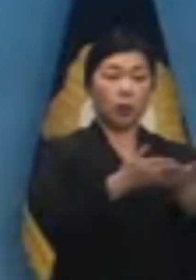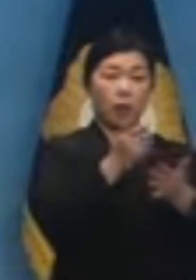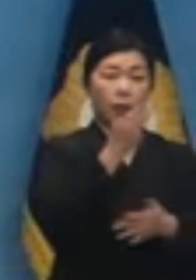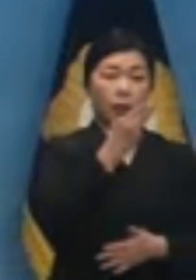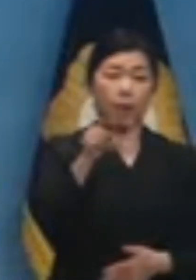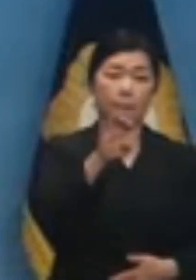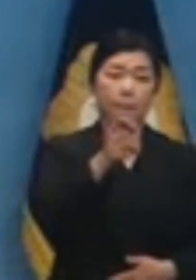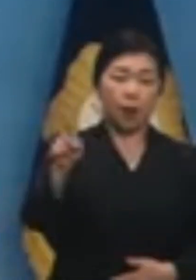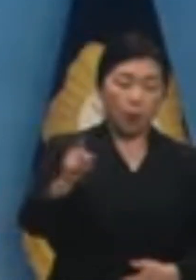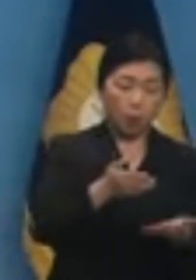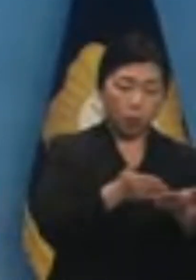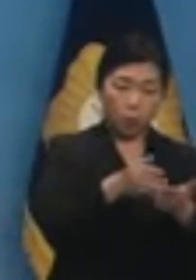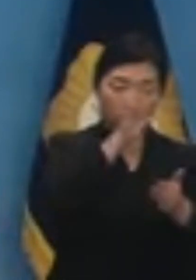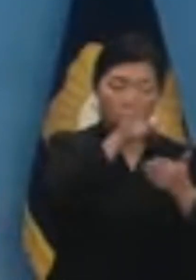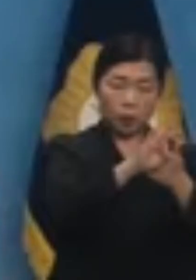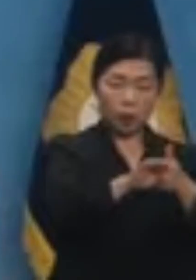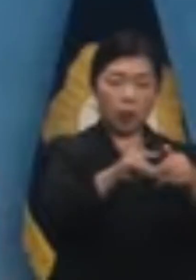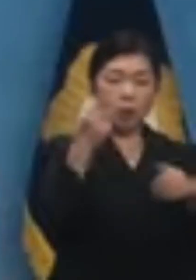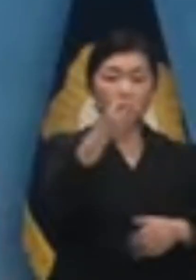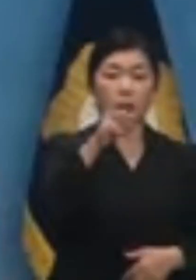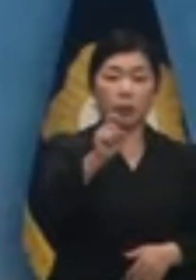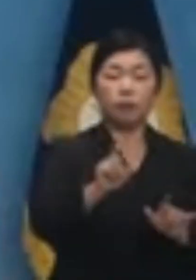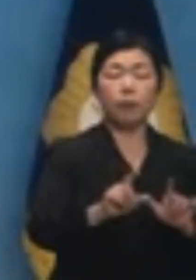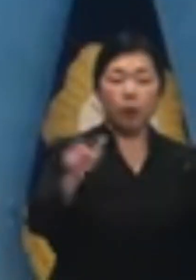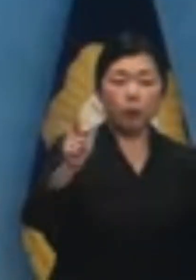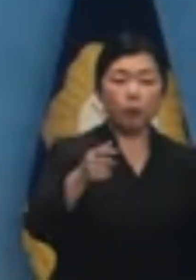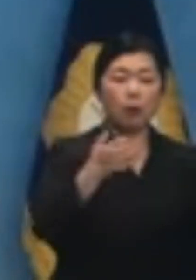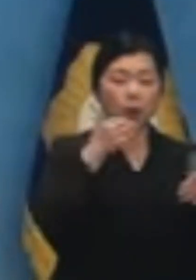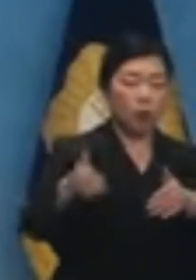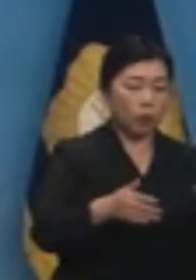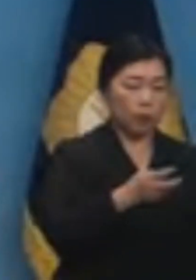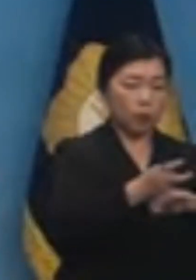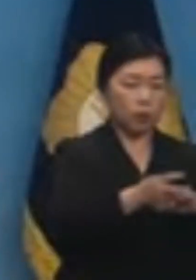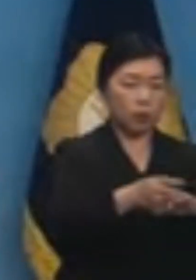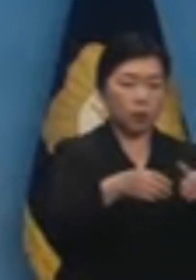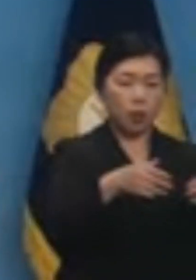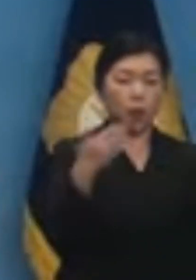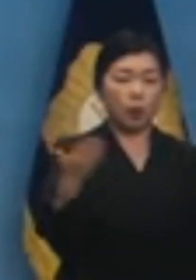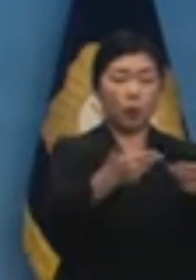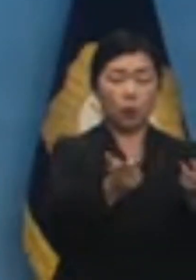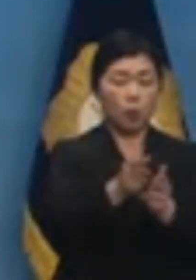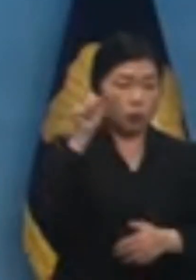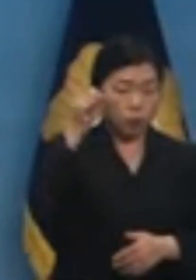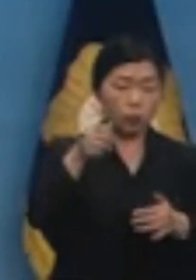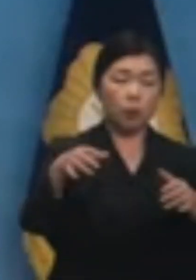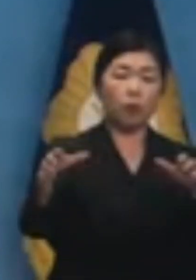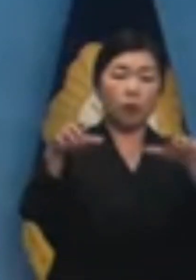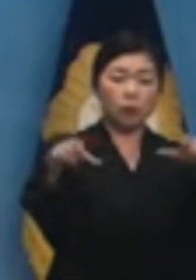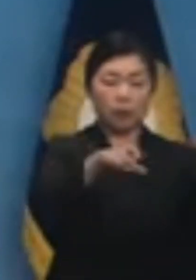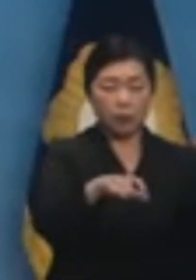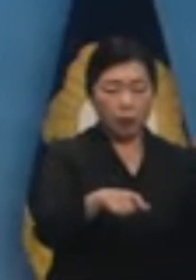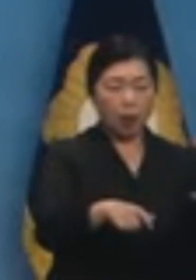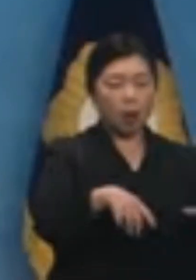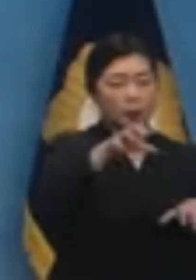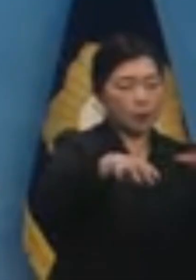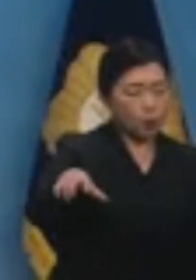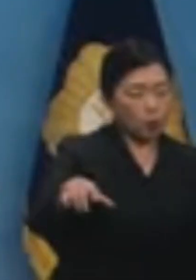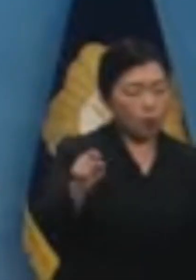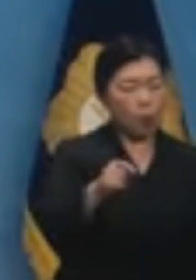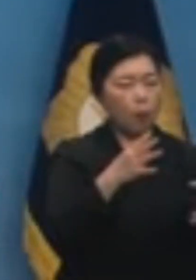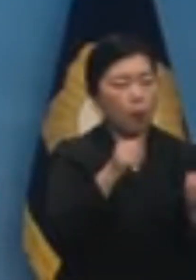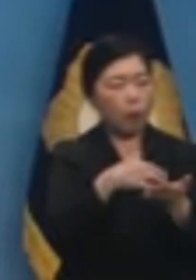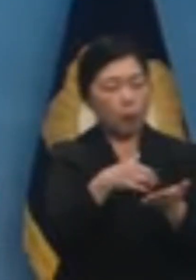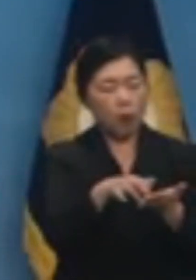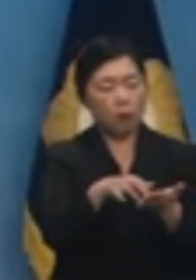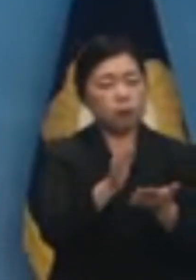뉴스타파의 해당 보도에 따르면 2010년 경기지역 버스노조는 김문수 후보에게 장소와 횟수를 분할하여 이른바 쪼개기